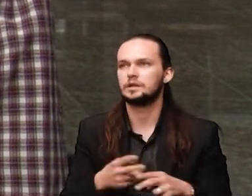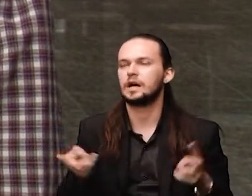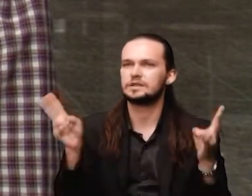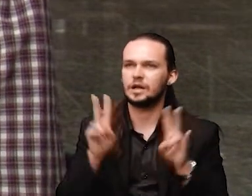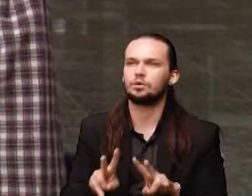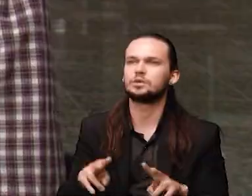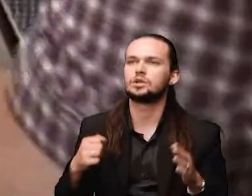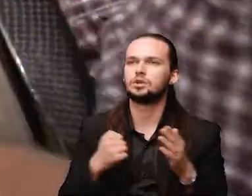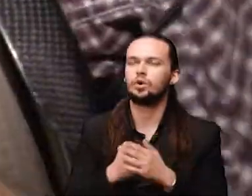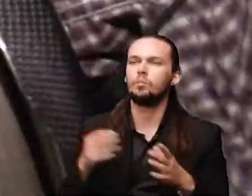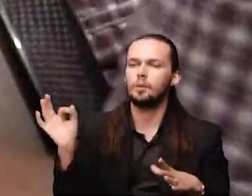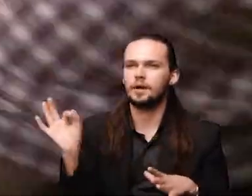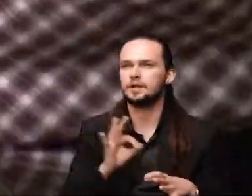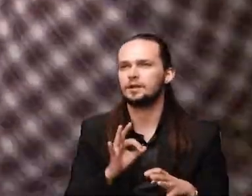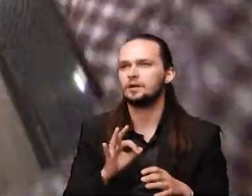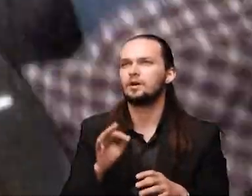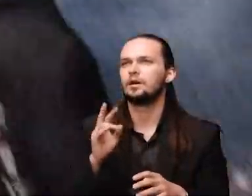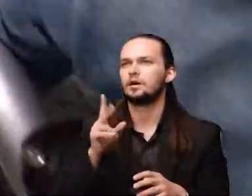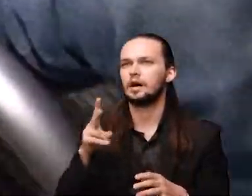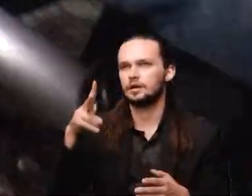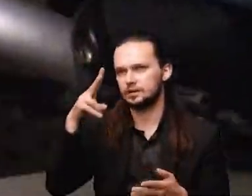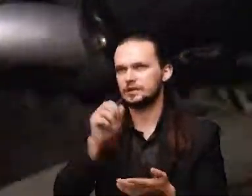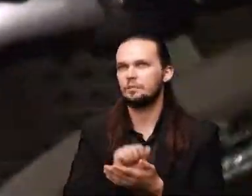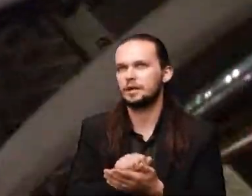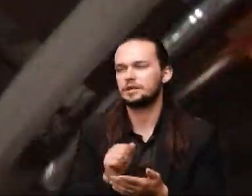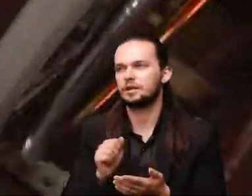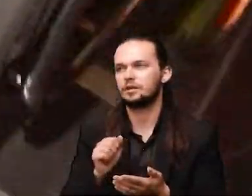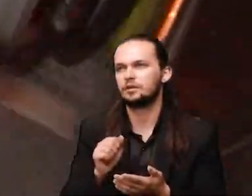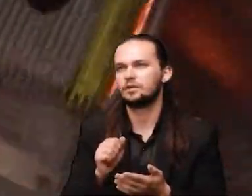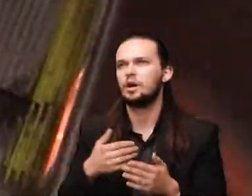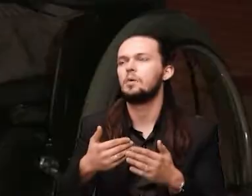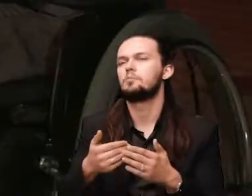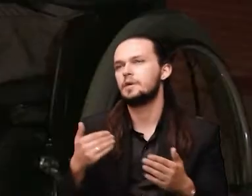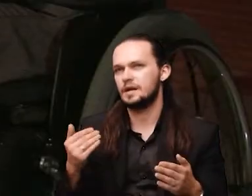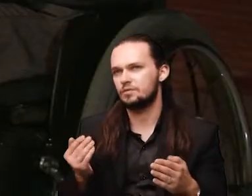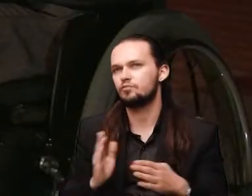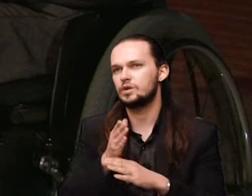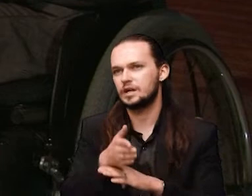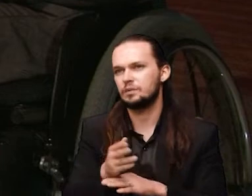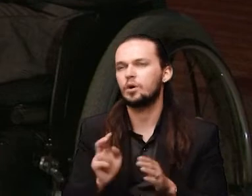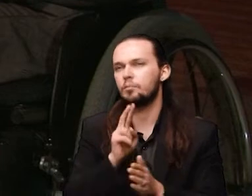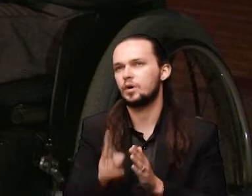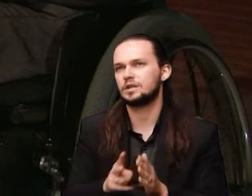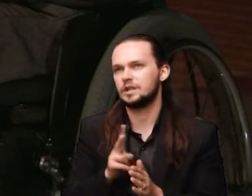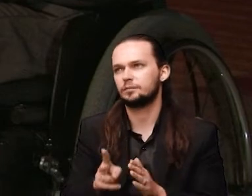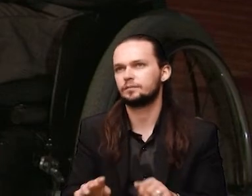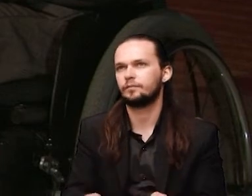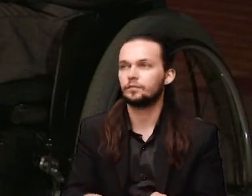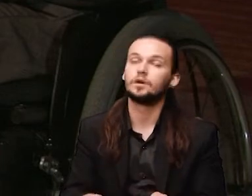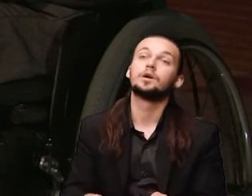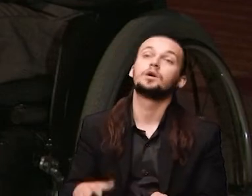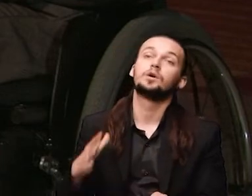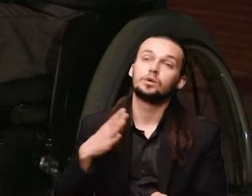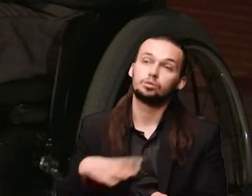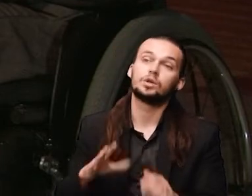нас остается до момента, как мы заметили в пролетах, перед непосредственно выходом к поездам.